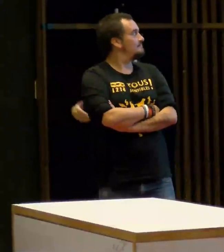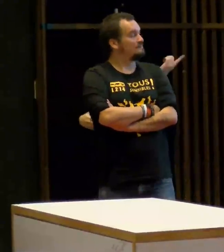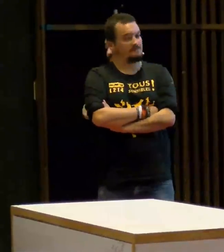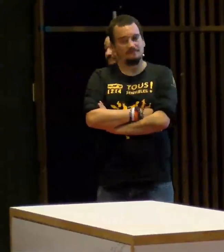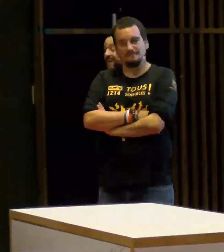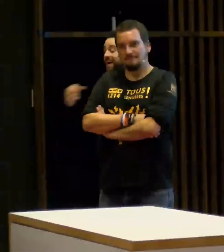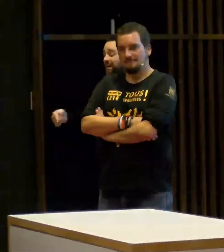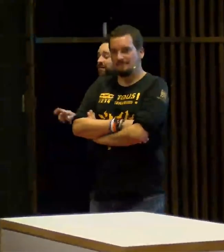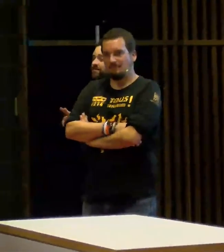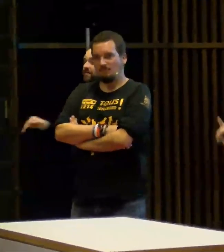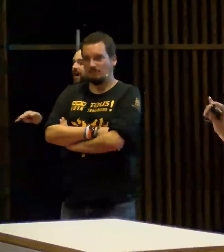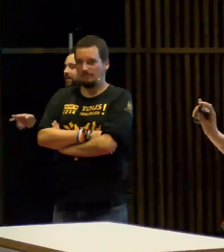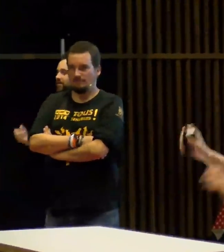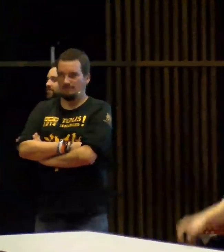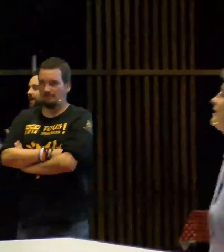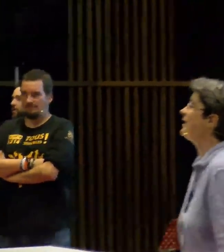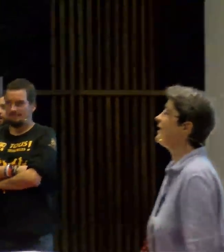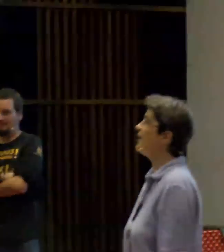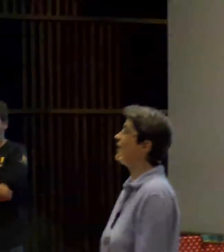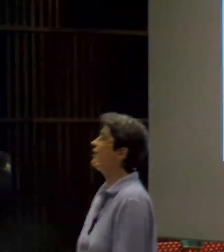qui arrive dans le métro parisien